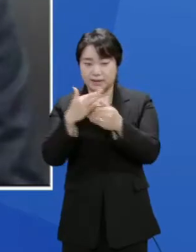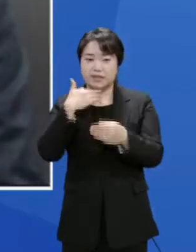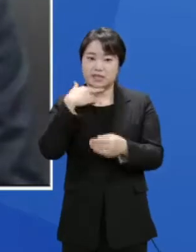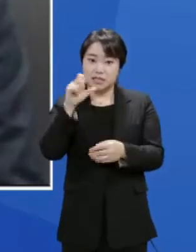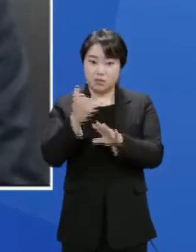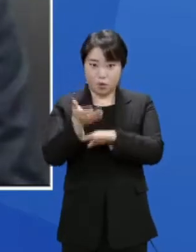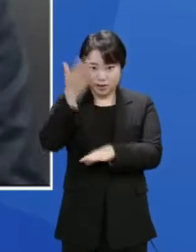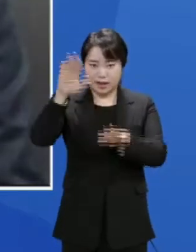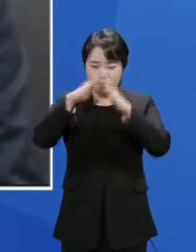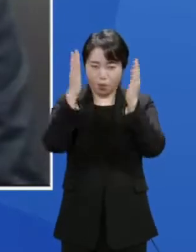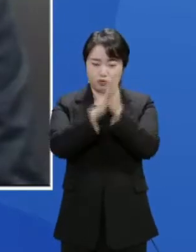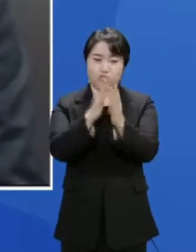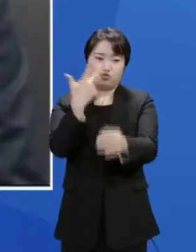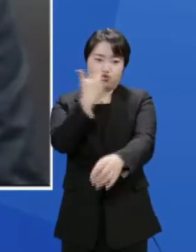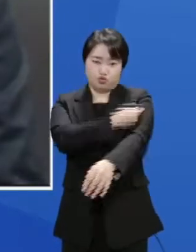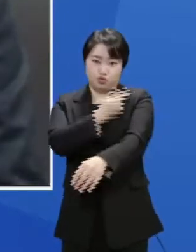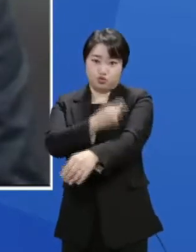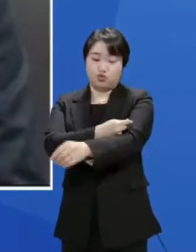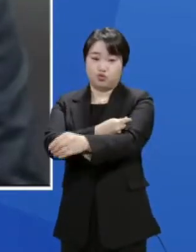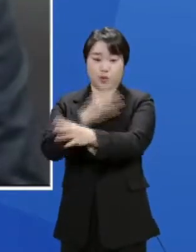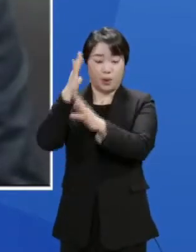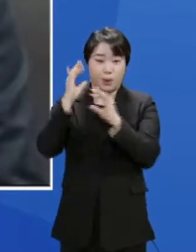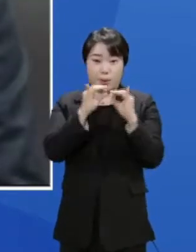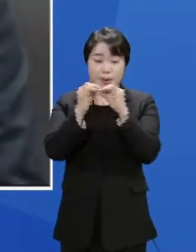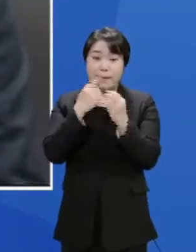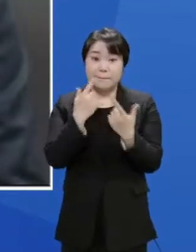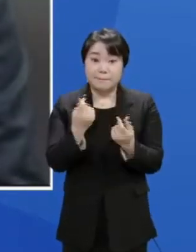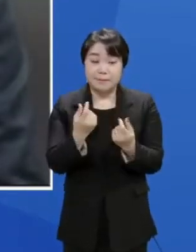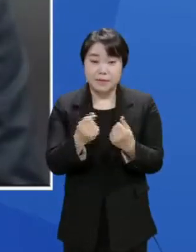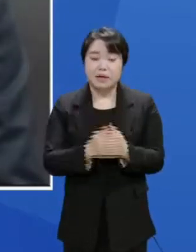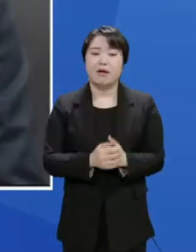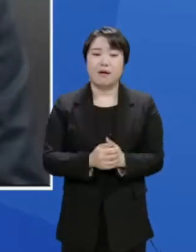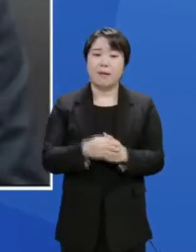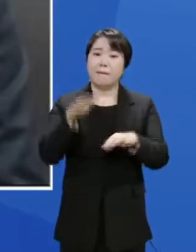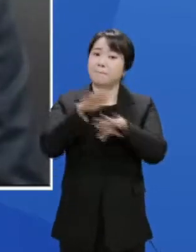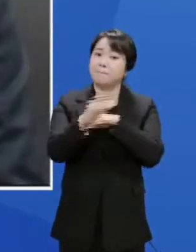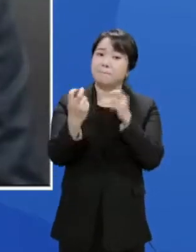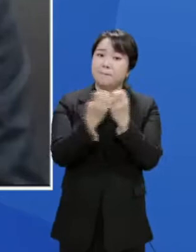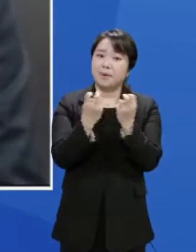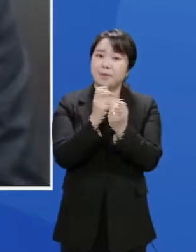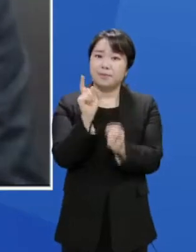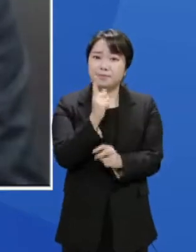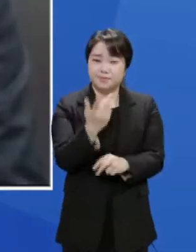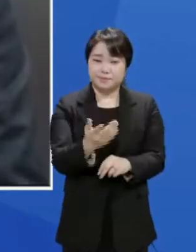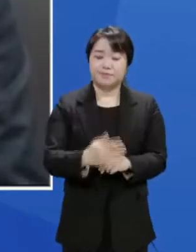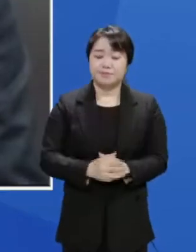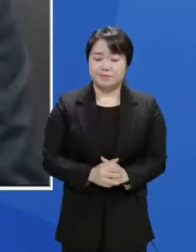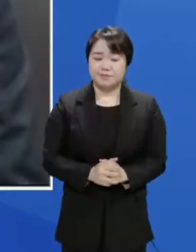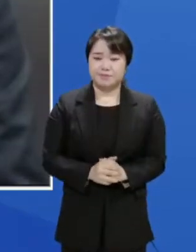백신 접종 대상 동의를 받는다고 들었습니다. 이 부분은 어떤 방식으로 진행이 되고 있나요?